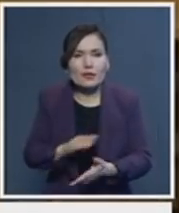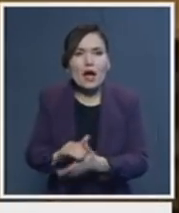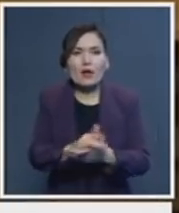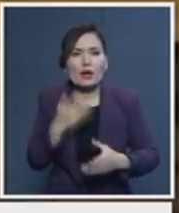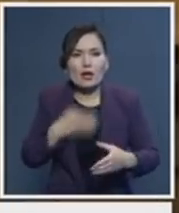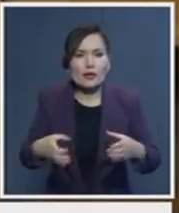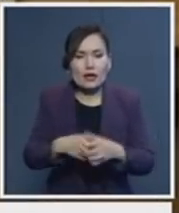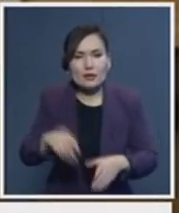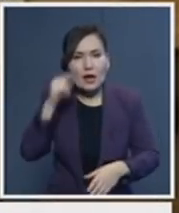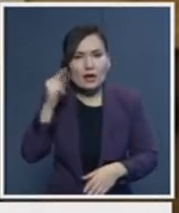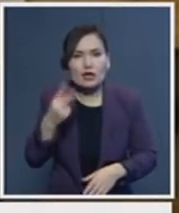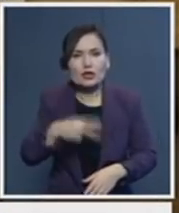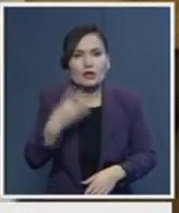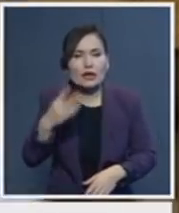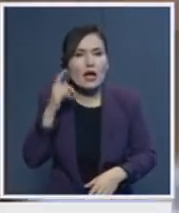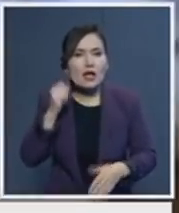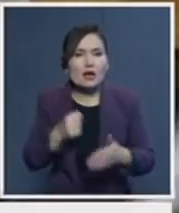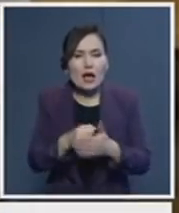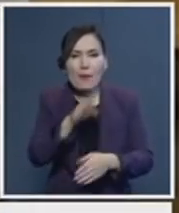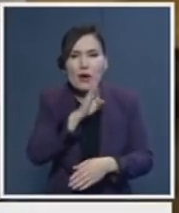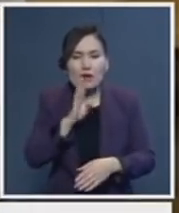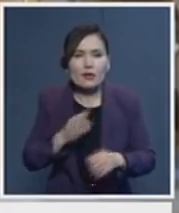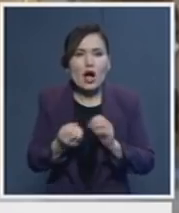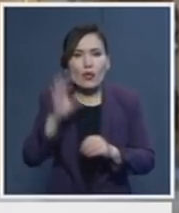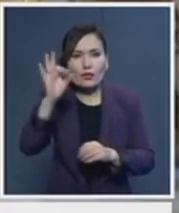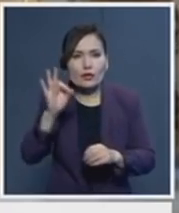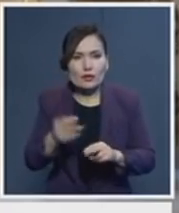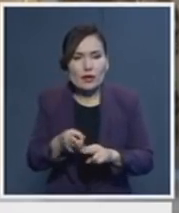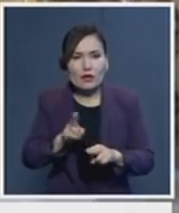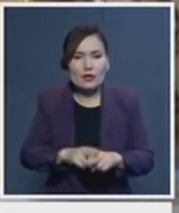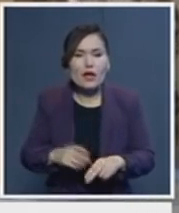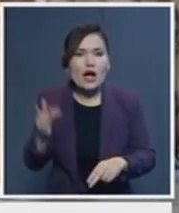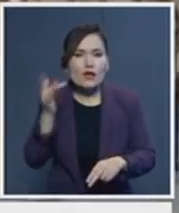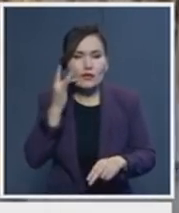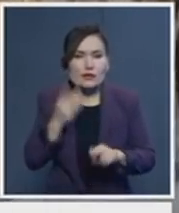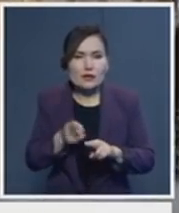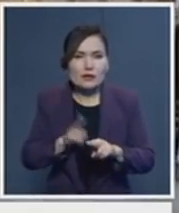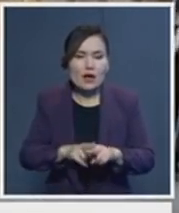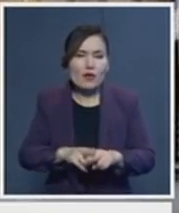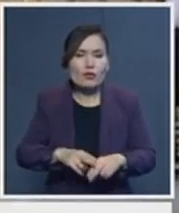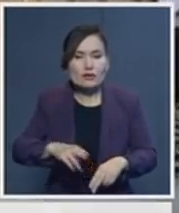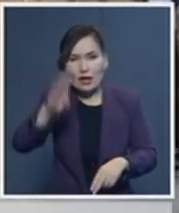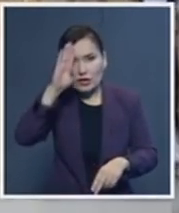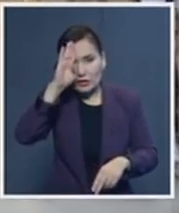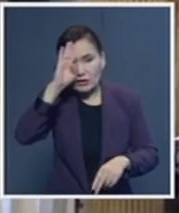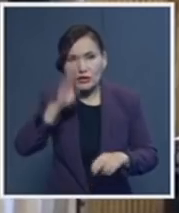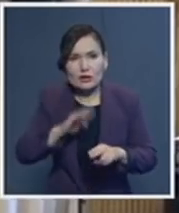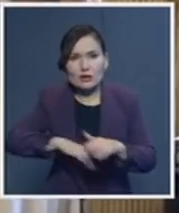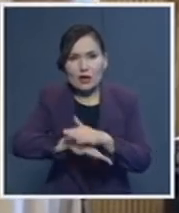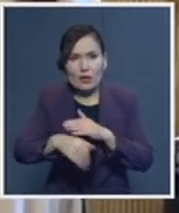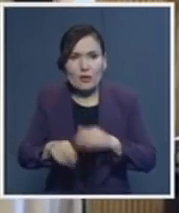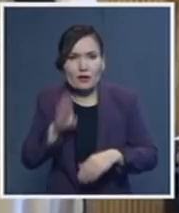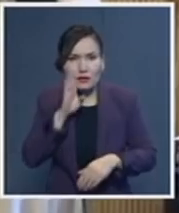ұйымының дерегінше, Қырғызстанда 24 жасқа дейінгі әйелдердің 14% өзін алып қашып кеткен жігітпен тұрмыс құруға мәжбүр